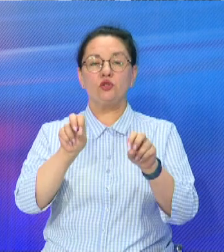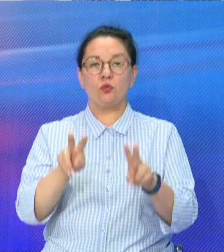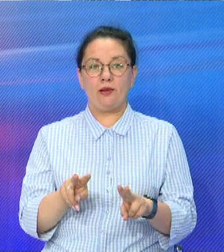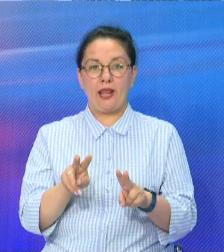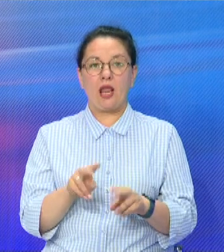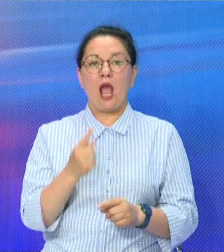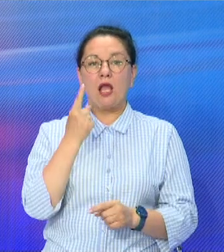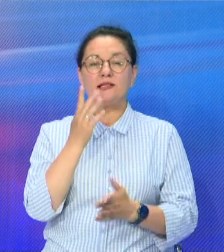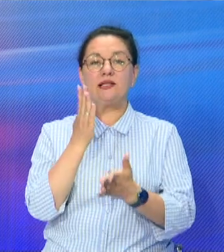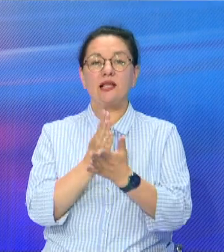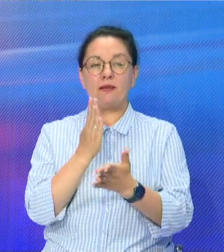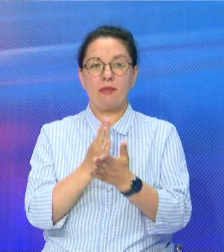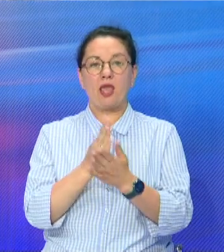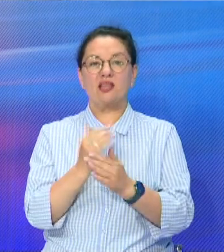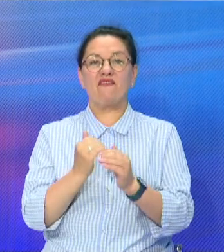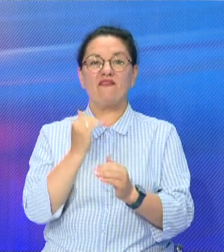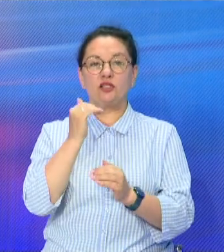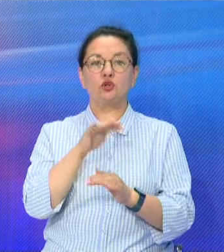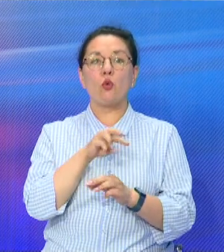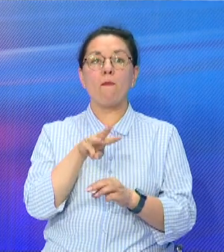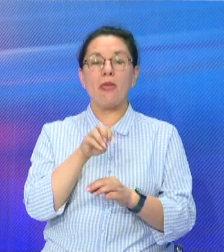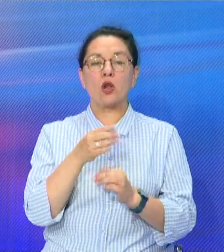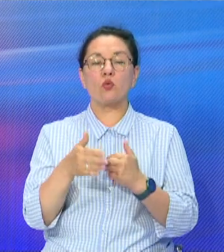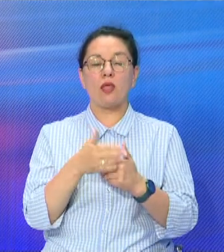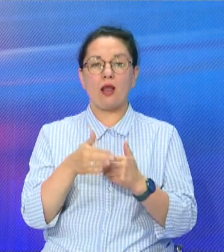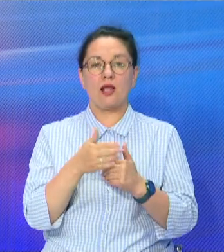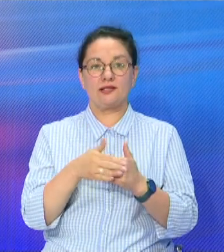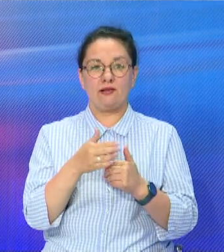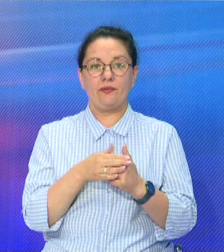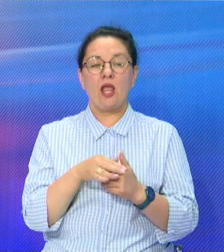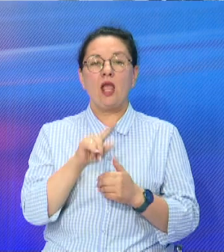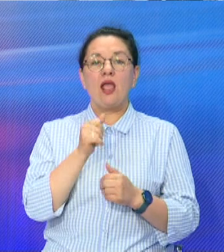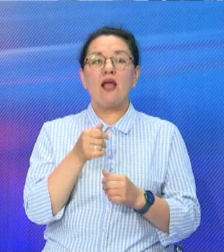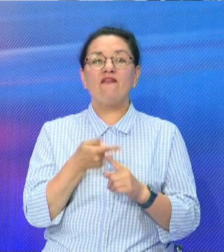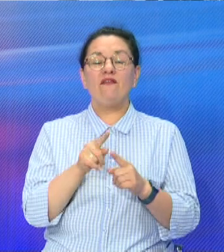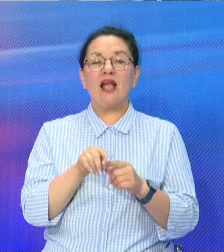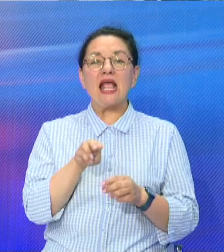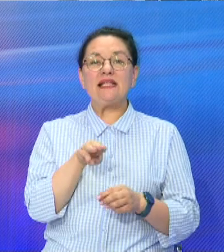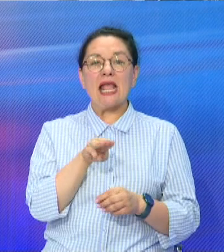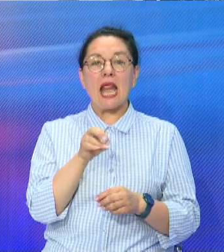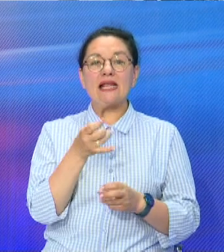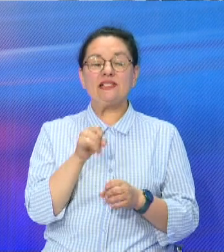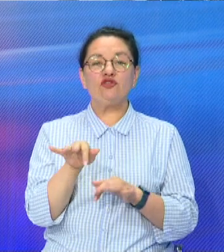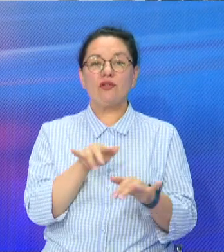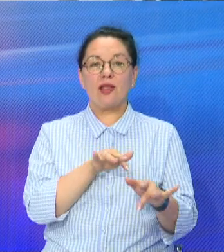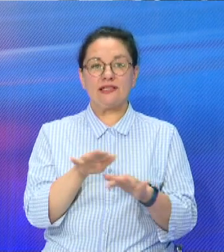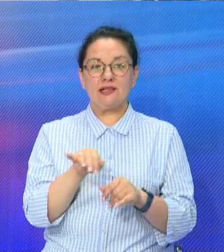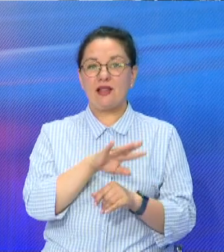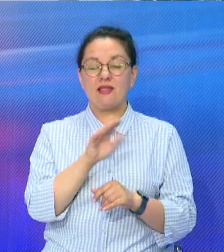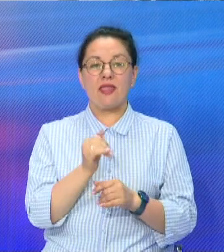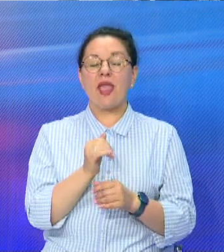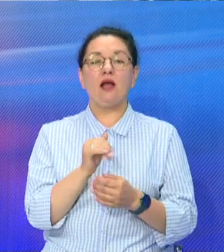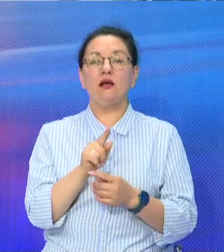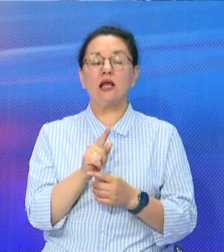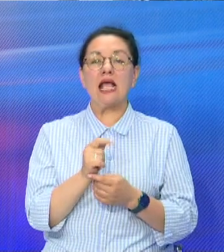пока ранее сирот in криминала нога страдать от шави содержанию террористической династий незаконное день я одно сильных